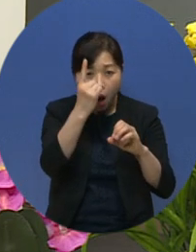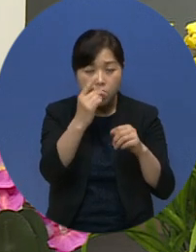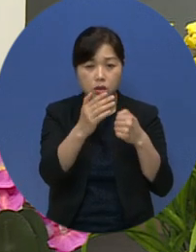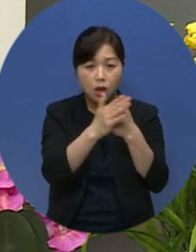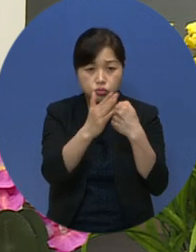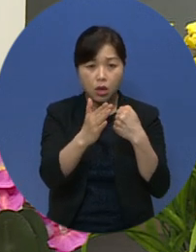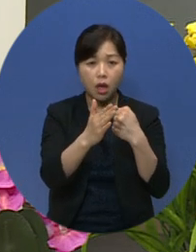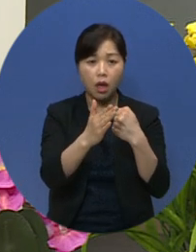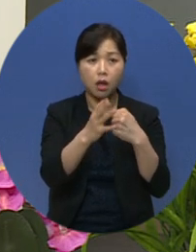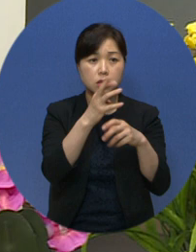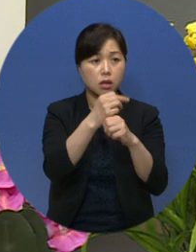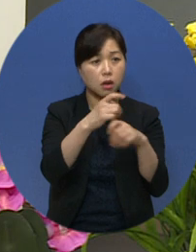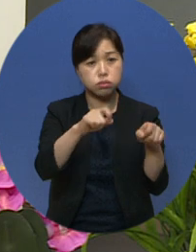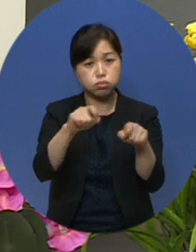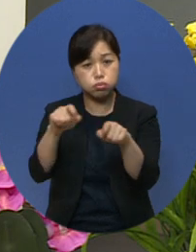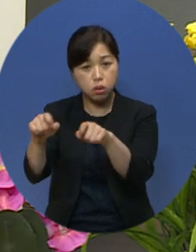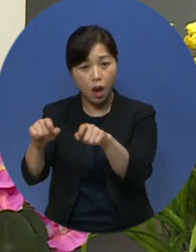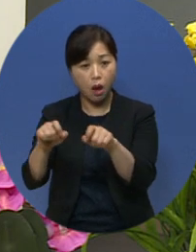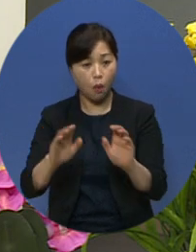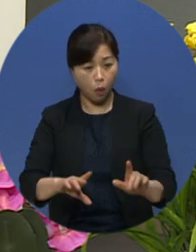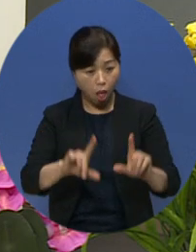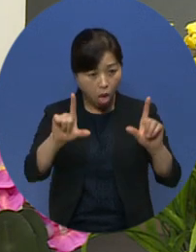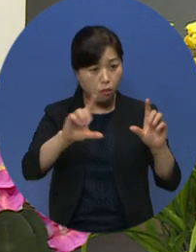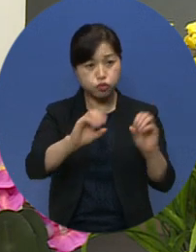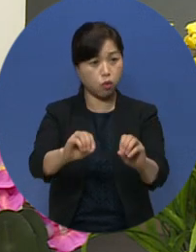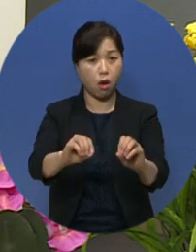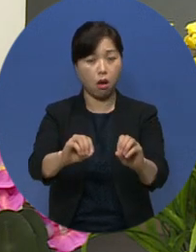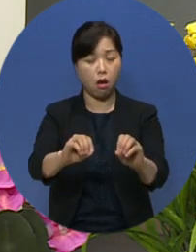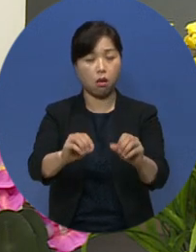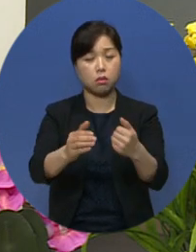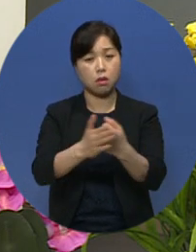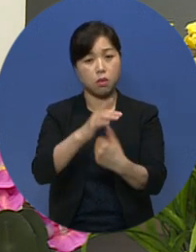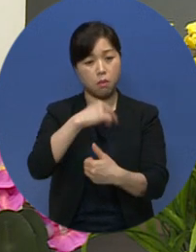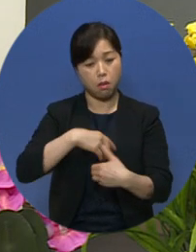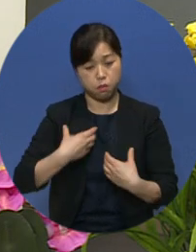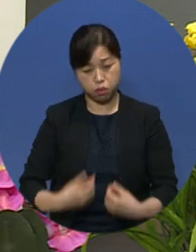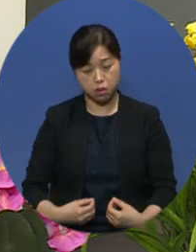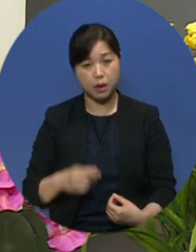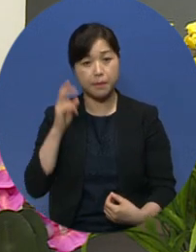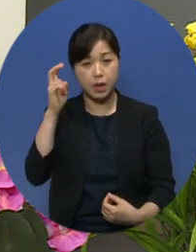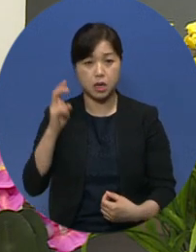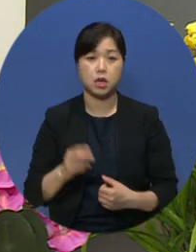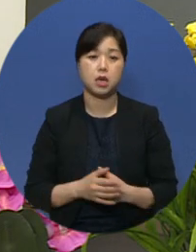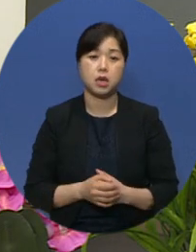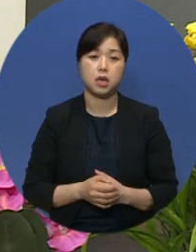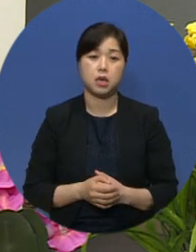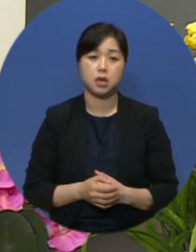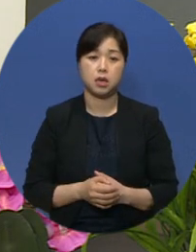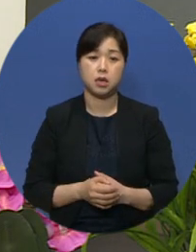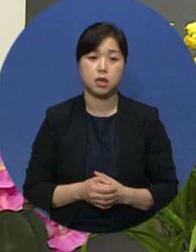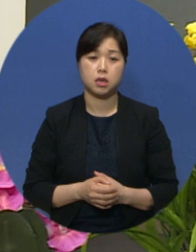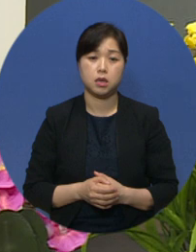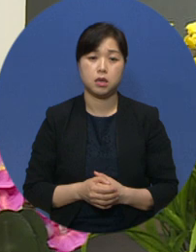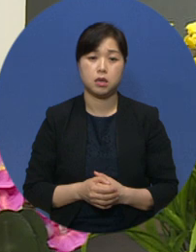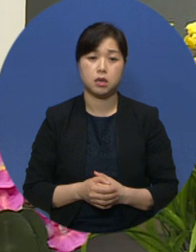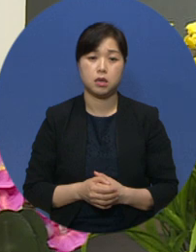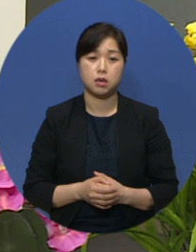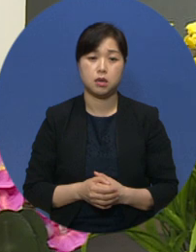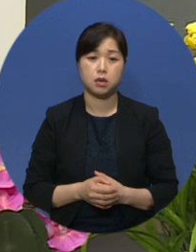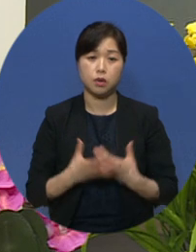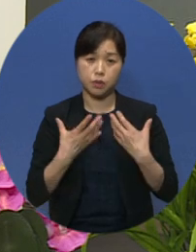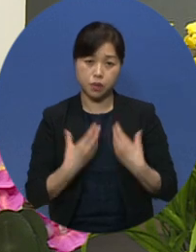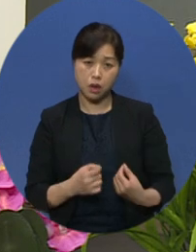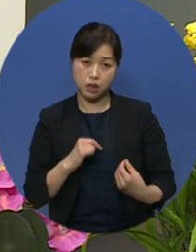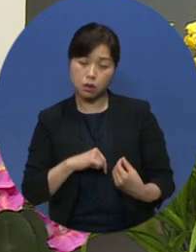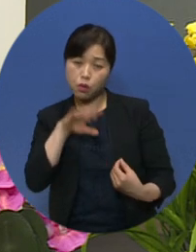인해서 중단이 돼버려 단 말했네 굉장히 허탈 할텐데 4 그 허탈한 곳을 훈련만